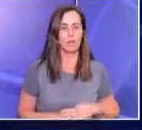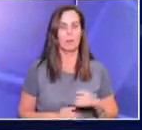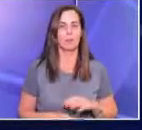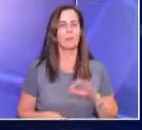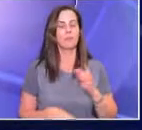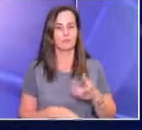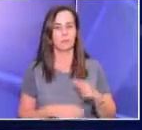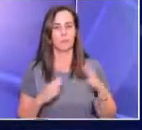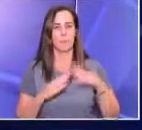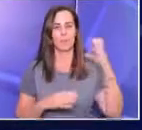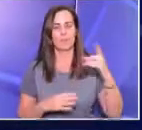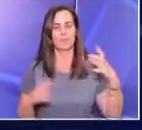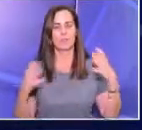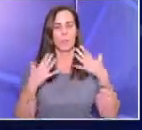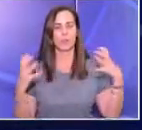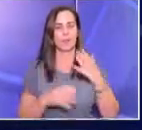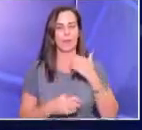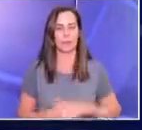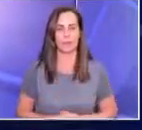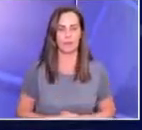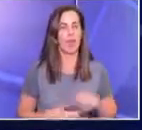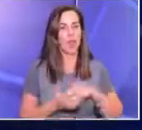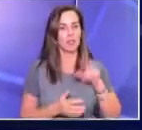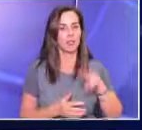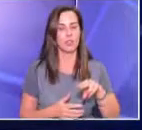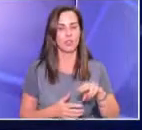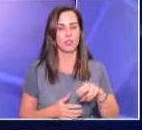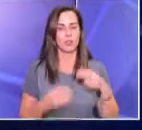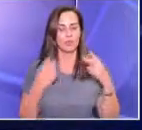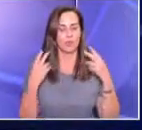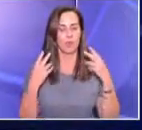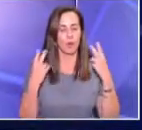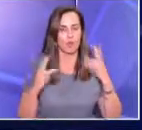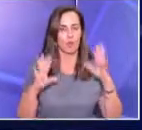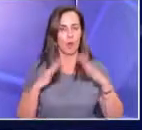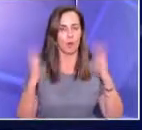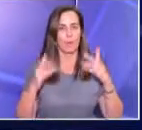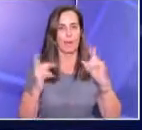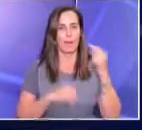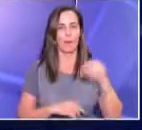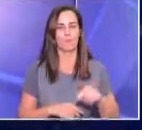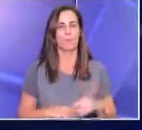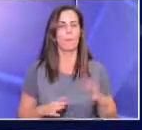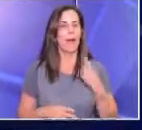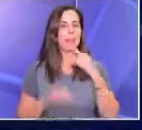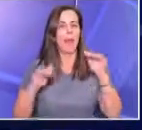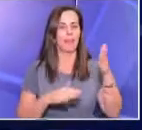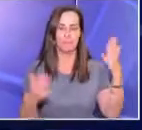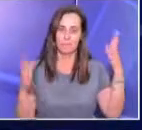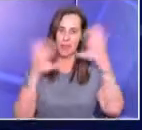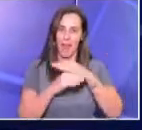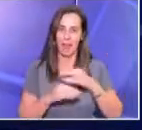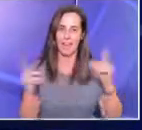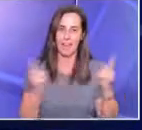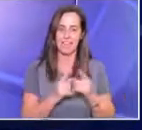של בלוך. יום, בית שמש היא סיפורה של החברה הישראלית. ולכן יש משקל מאוד גדול למה יקרה פה. דוקטור בלוך, מה אני יכול לאחל לך? שיהיה לך לילה